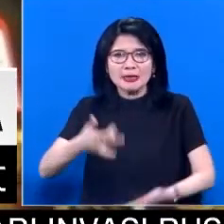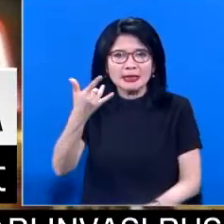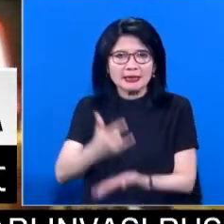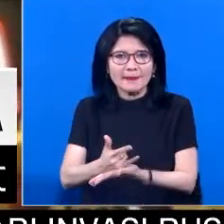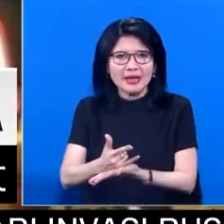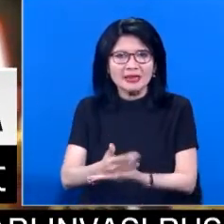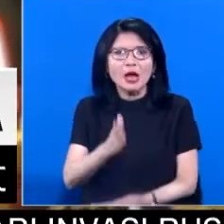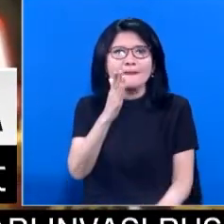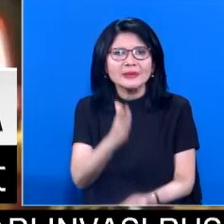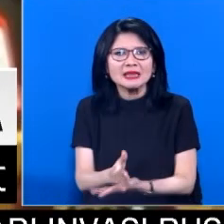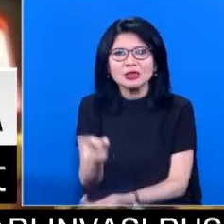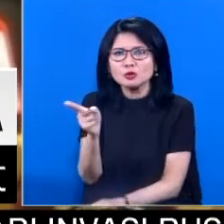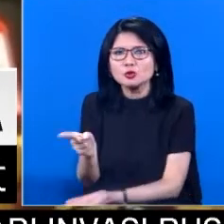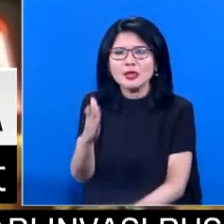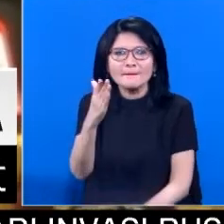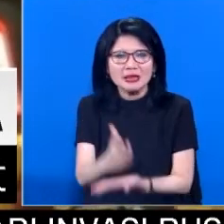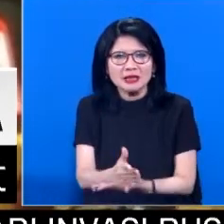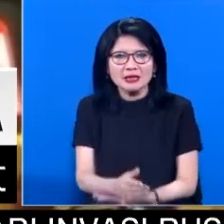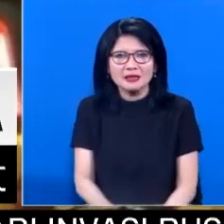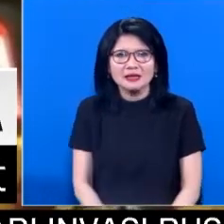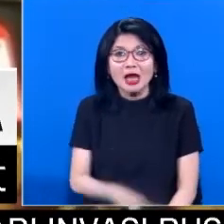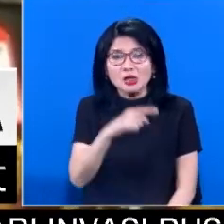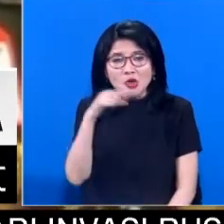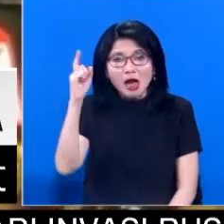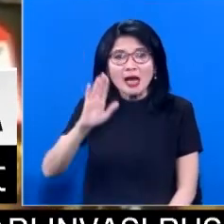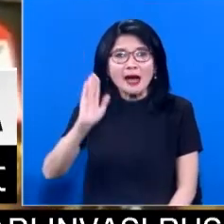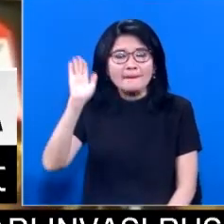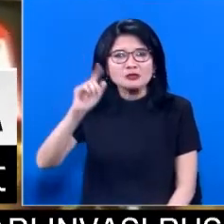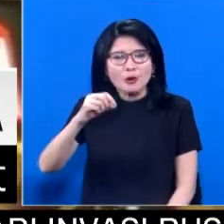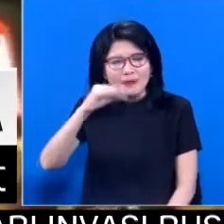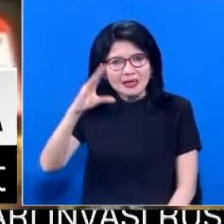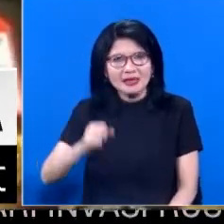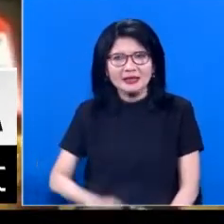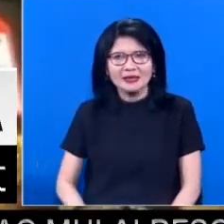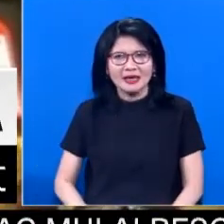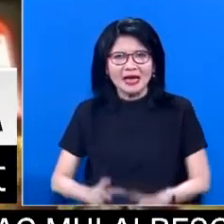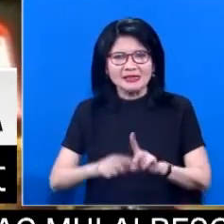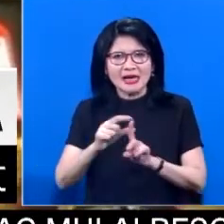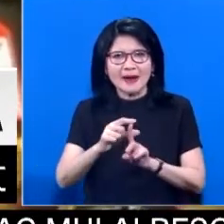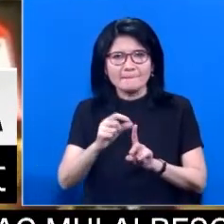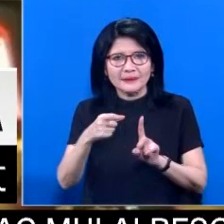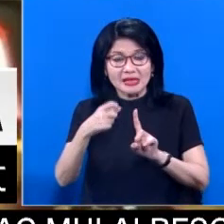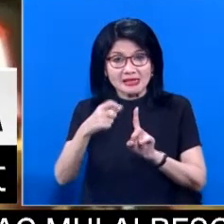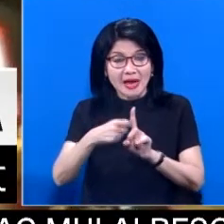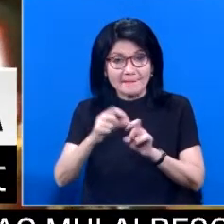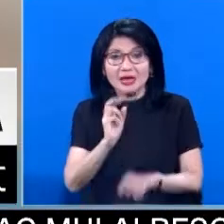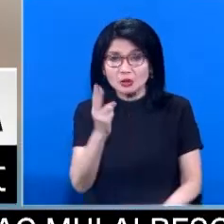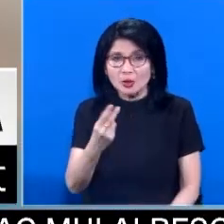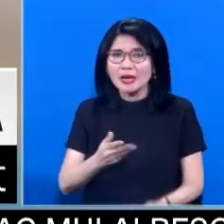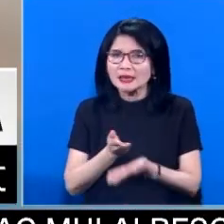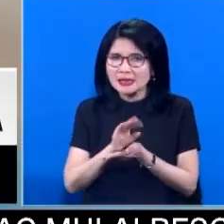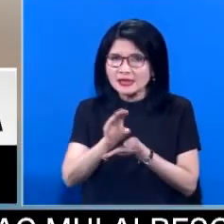penghentian penuntutan. Insya Allah besok pagi SKP 2 itu akan kami sampaikan kepada Nur Hayati.